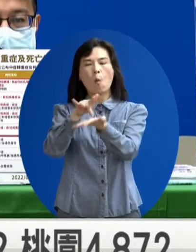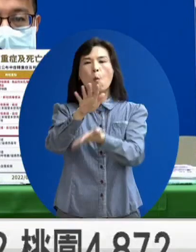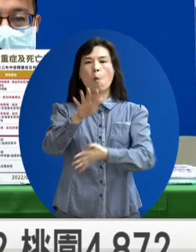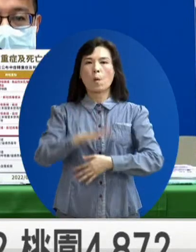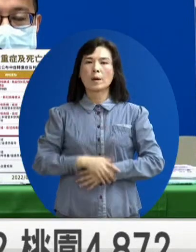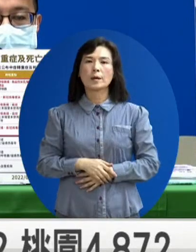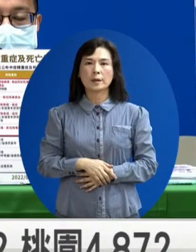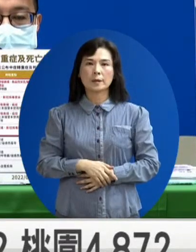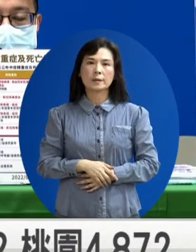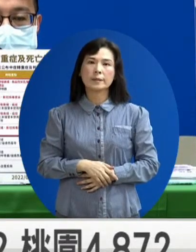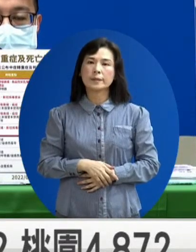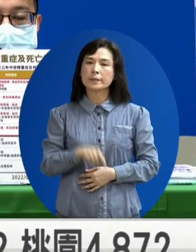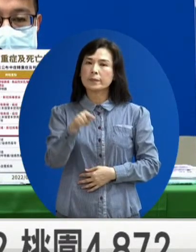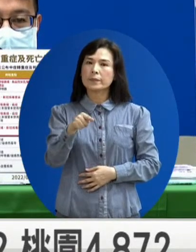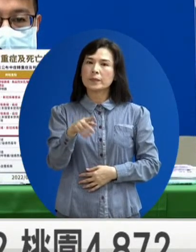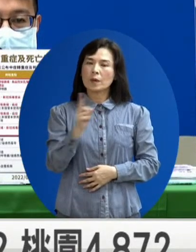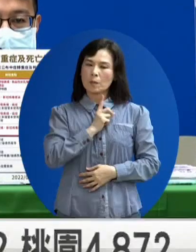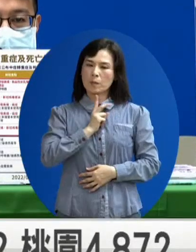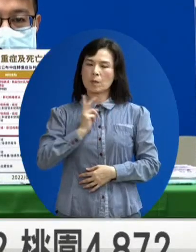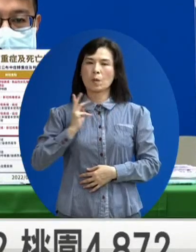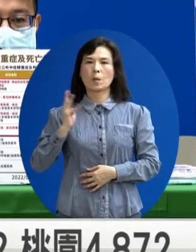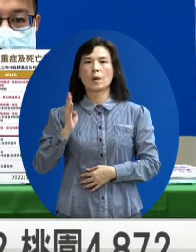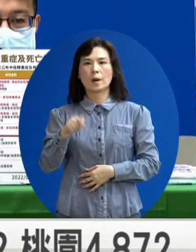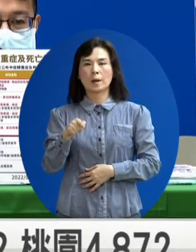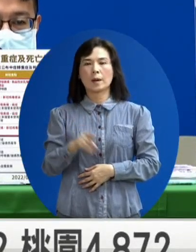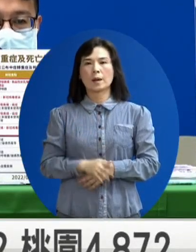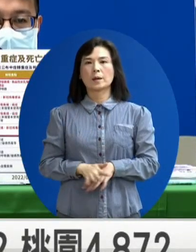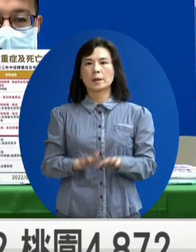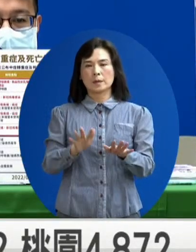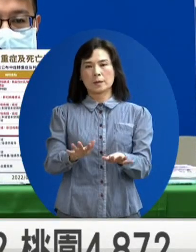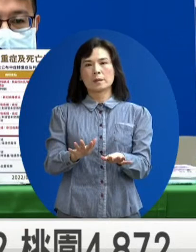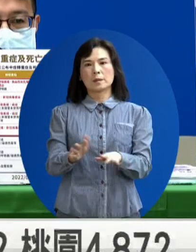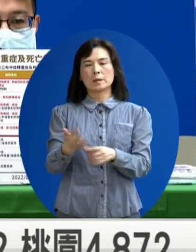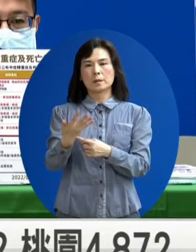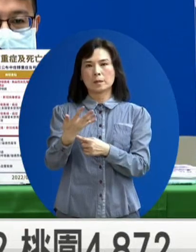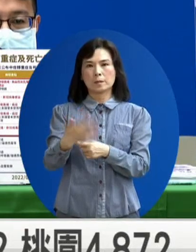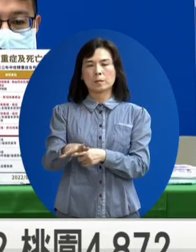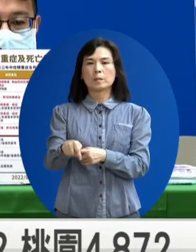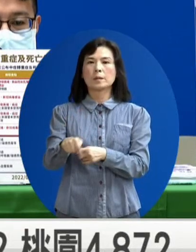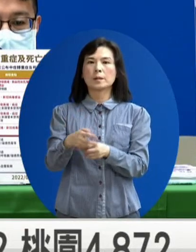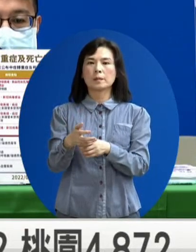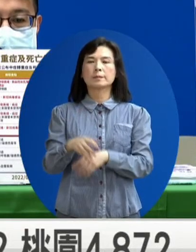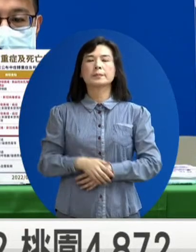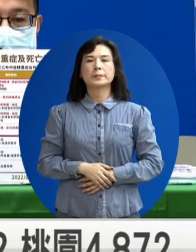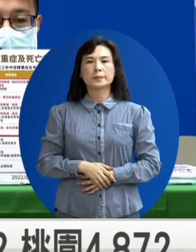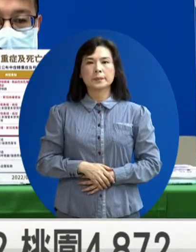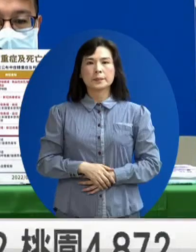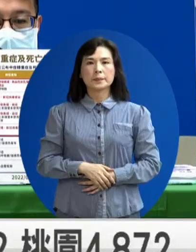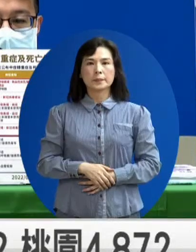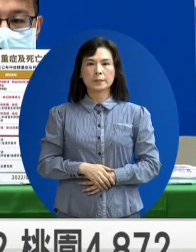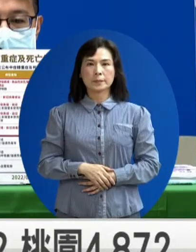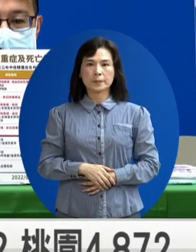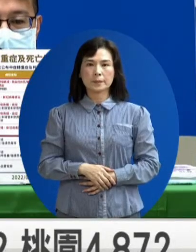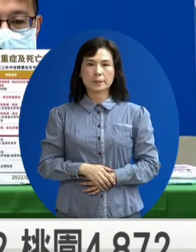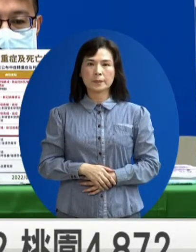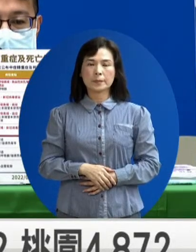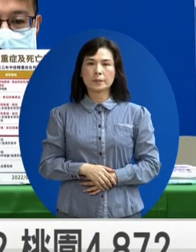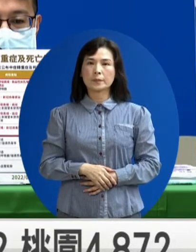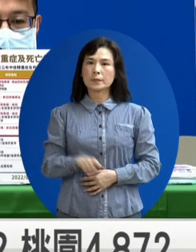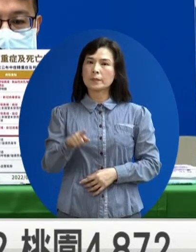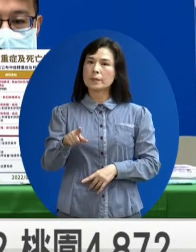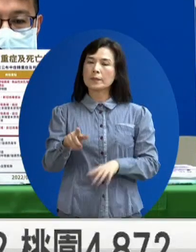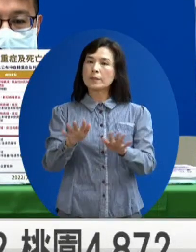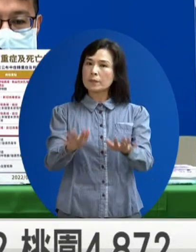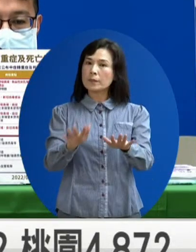感染、哦、所以有这个多重的感染导致这次的这个染疫重症跟死亡。那大概